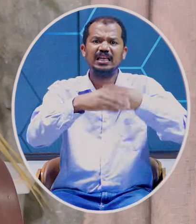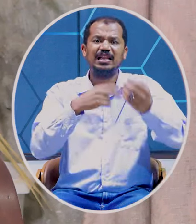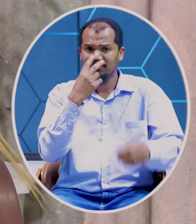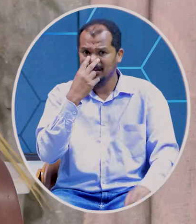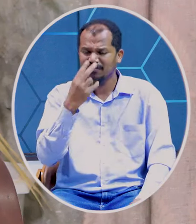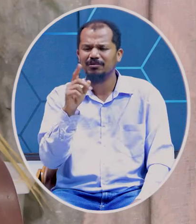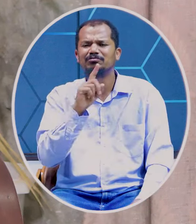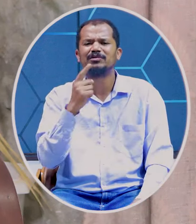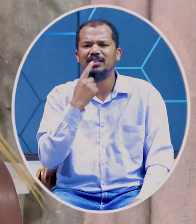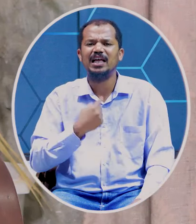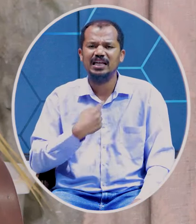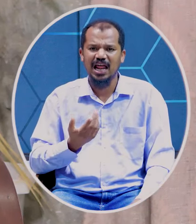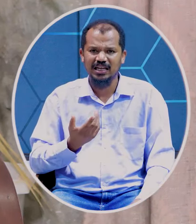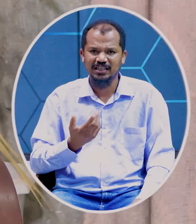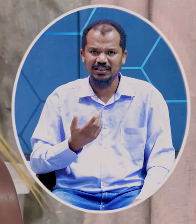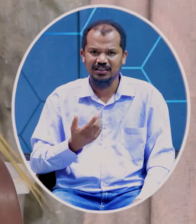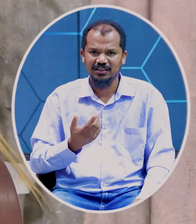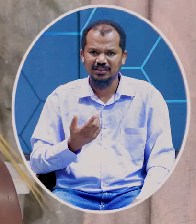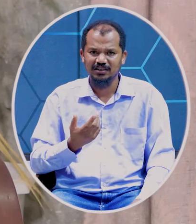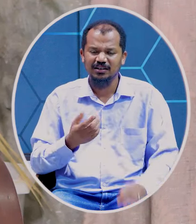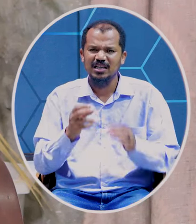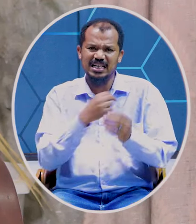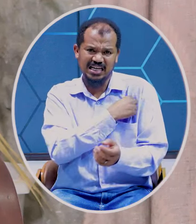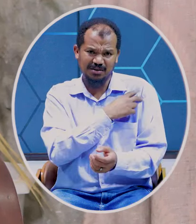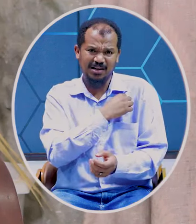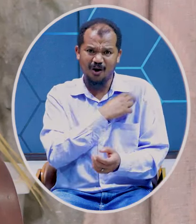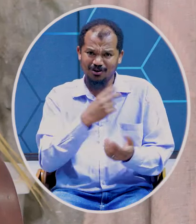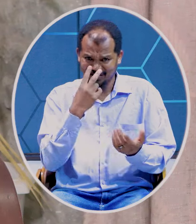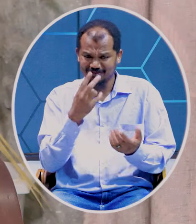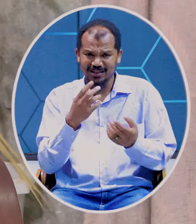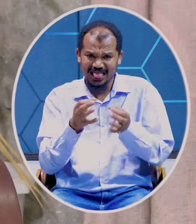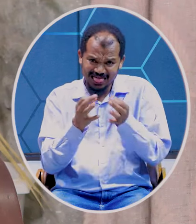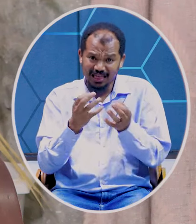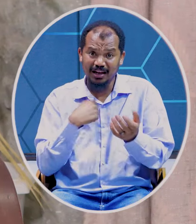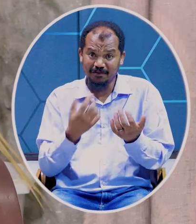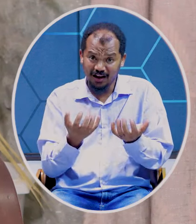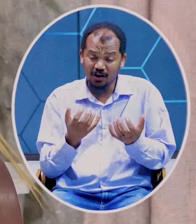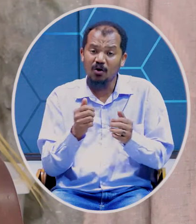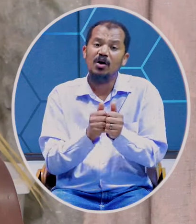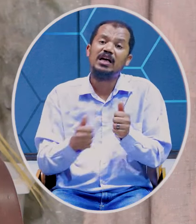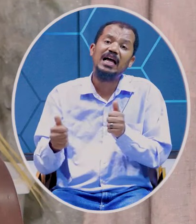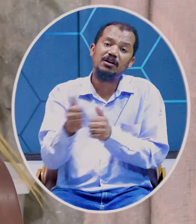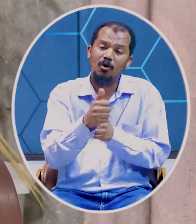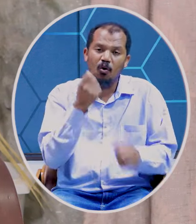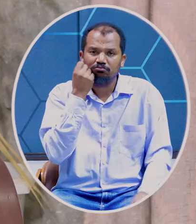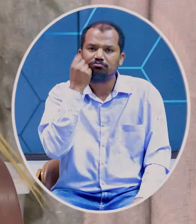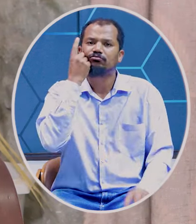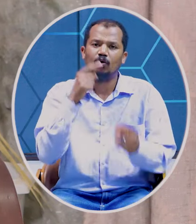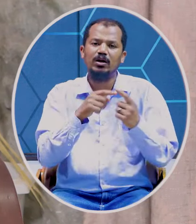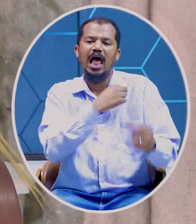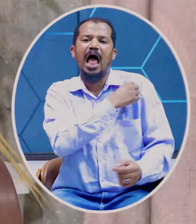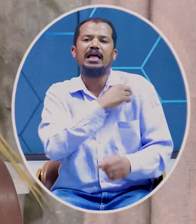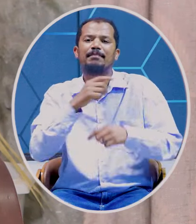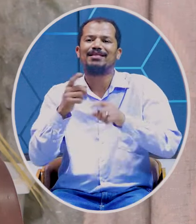ሂደትን በተመለከተ ምን ትነግሪኛለሽ? እንዶ ህክምናውን በተመለከተ እንድትነግሪ የምፈልገው ቀድሞ ተረድቶ